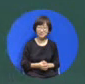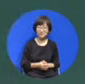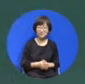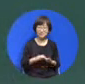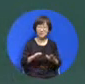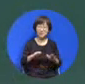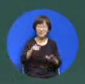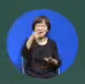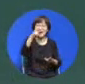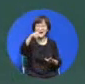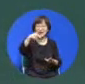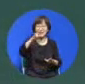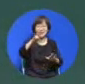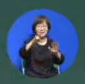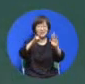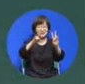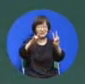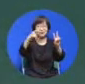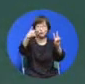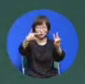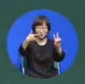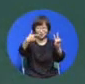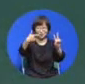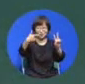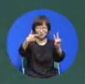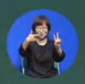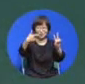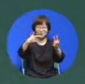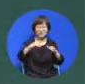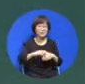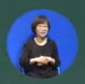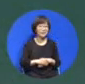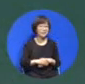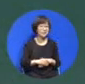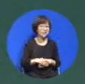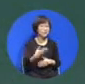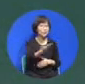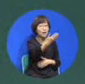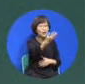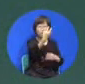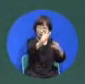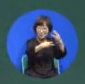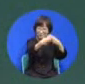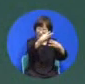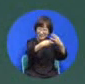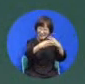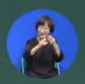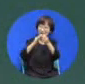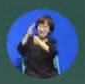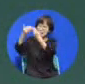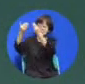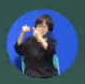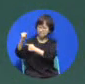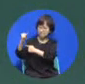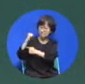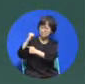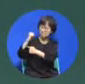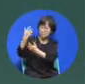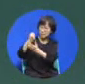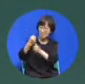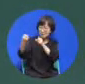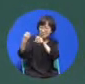seas and the land. 6절입니다. Verse 6. 우리 렘넌트들이 정말 하나님이 주신 능력 가지고